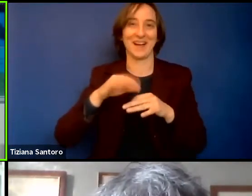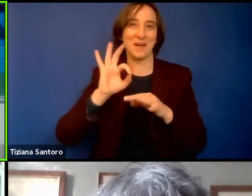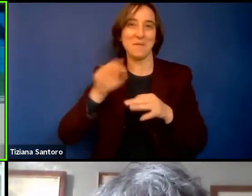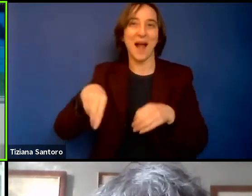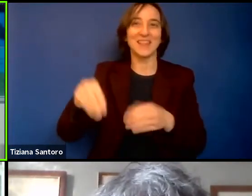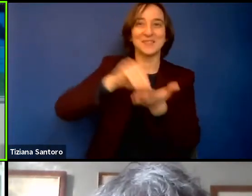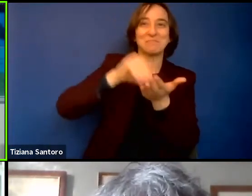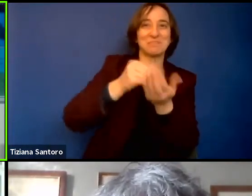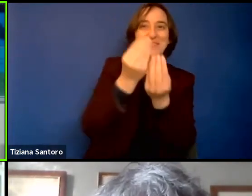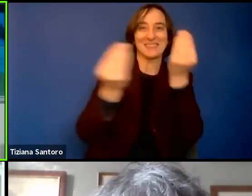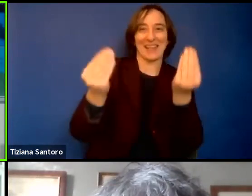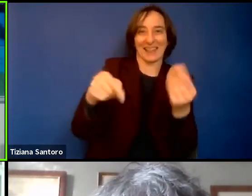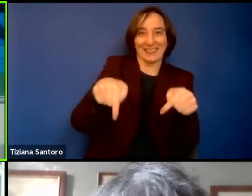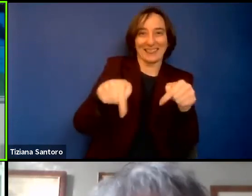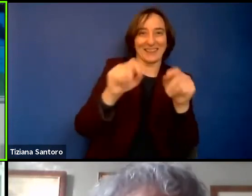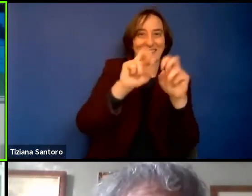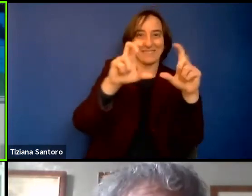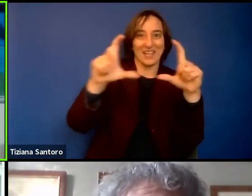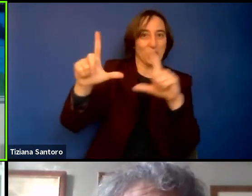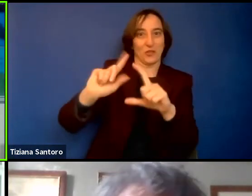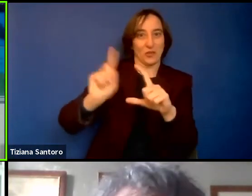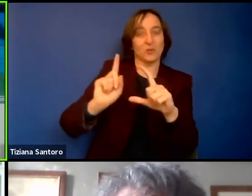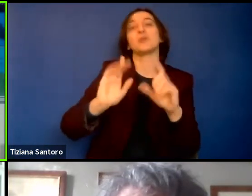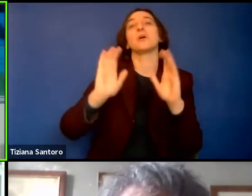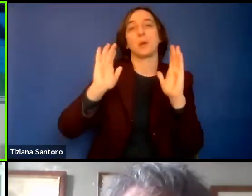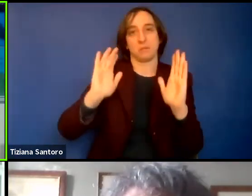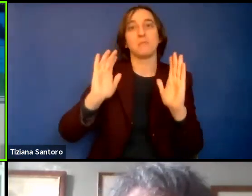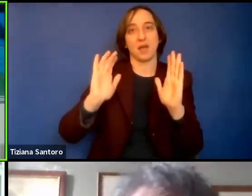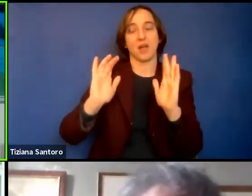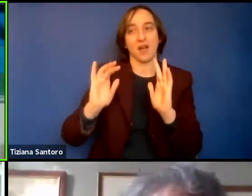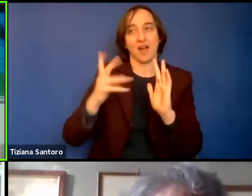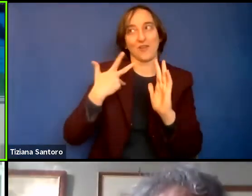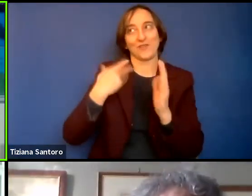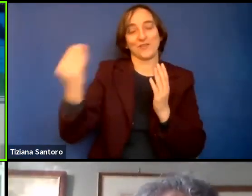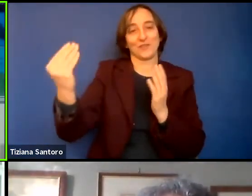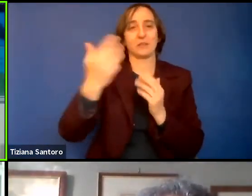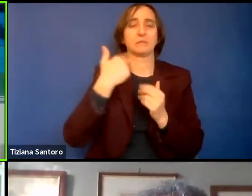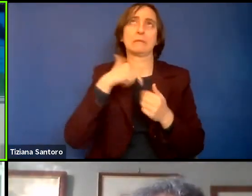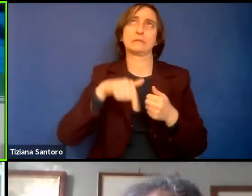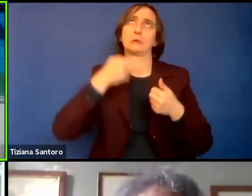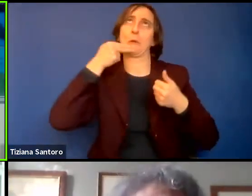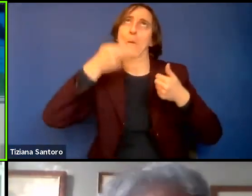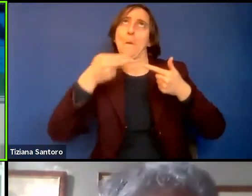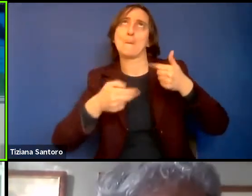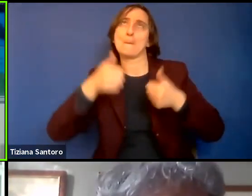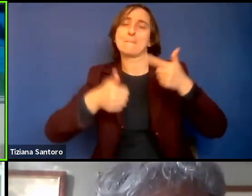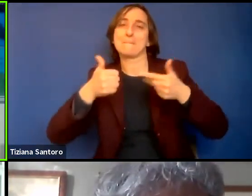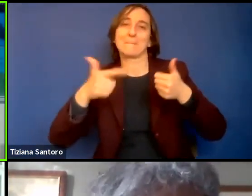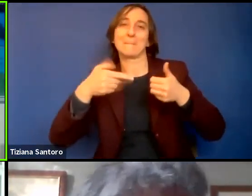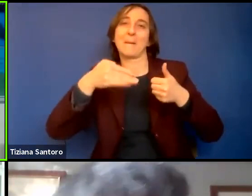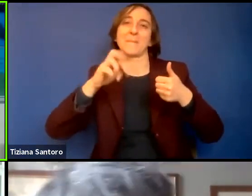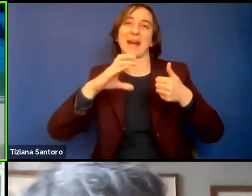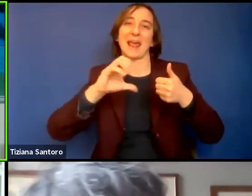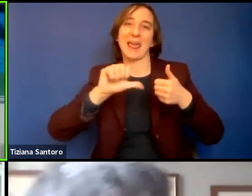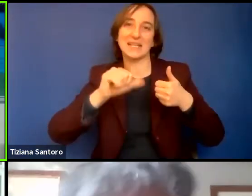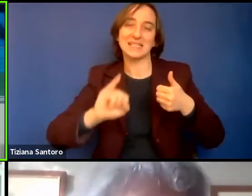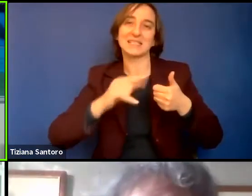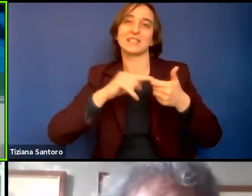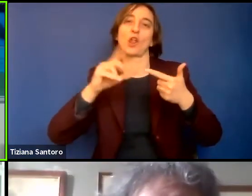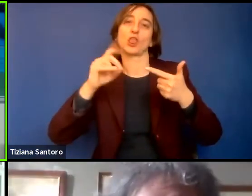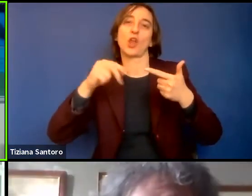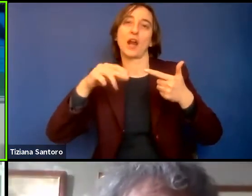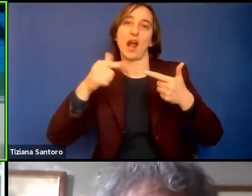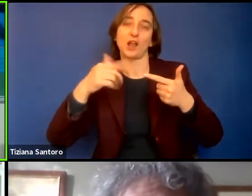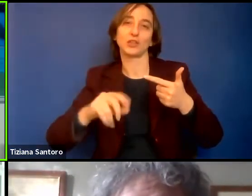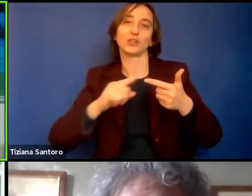parte e che sono, le dico in ordine sparso, scusandomi delle precedenze, Franca Marchesi, Fabrizio Donato,